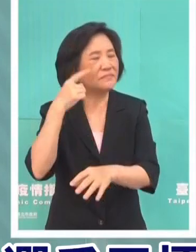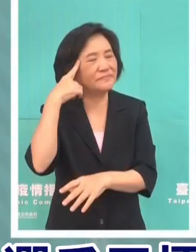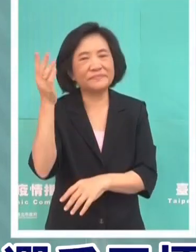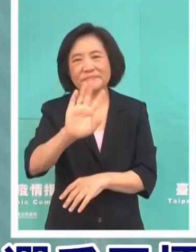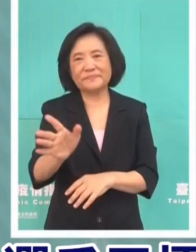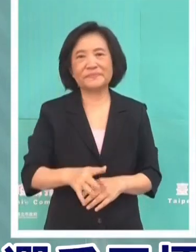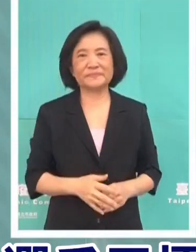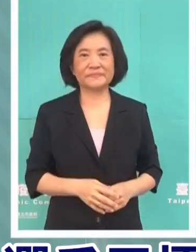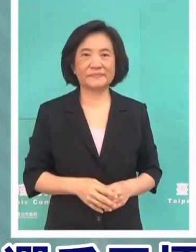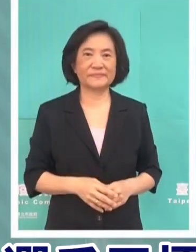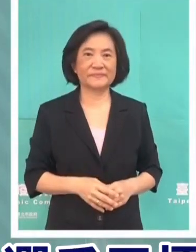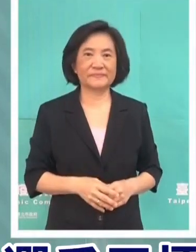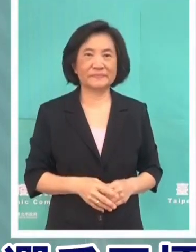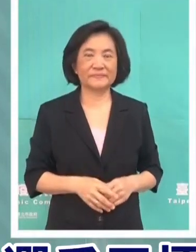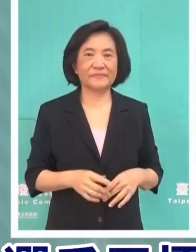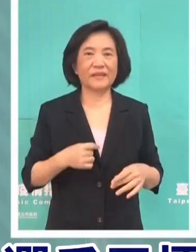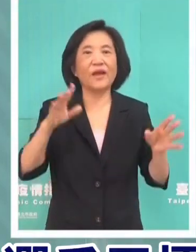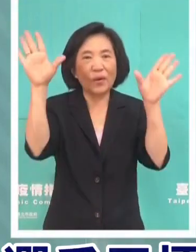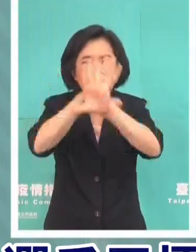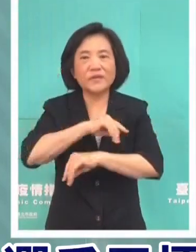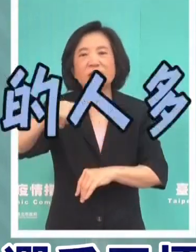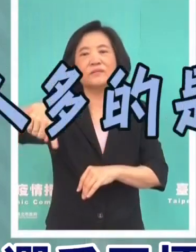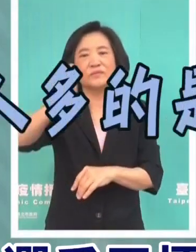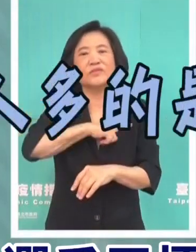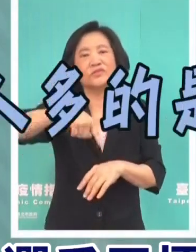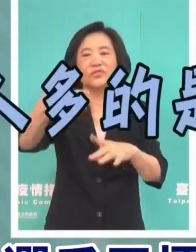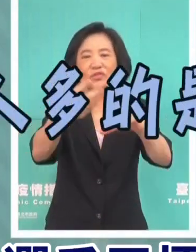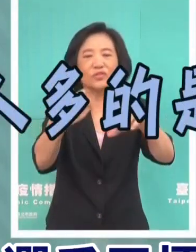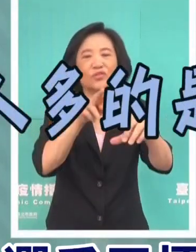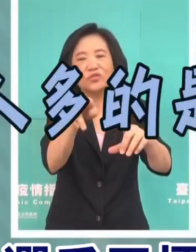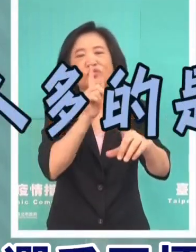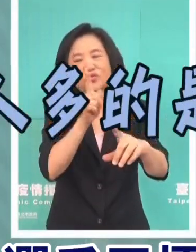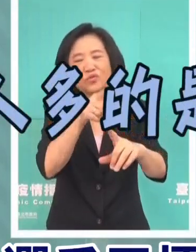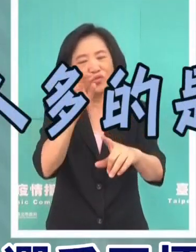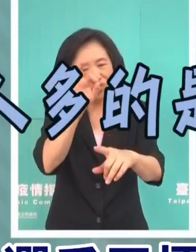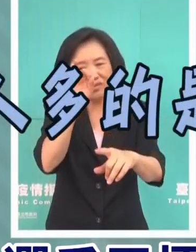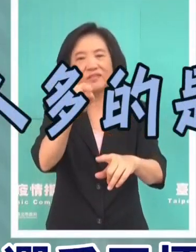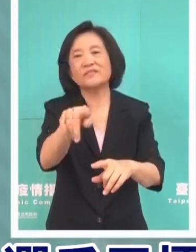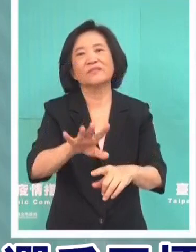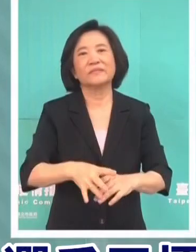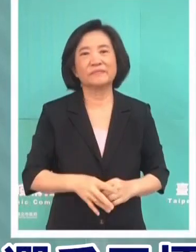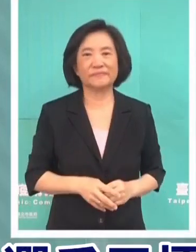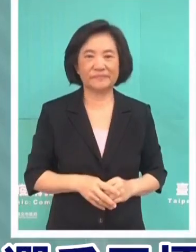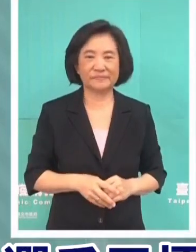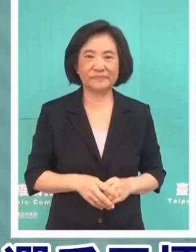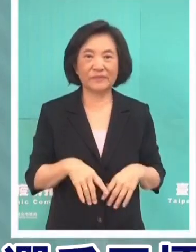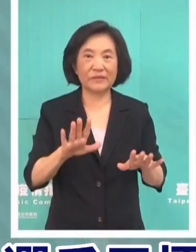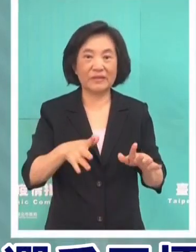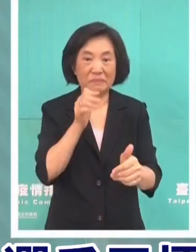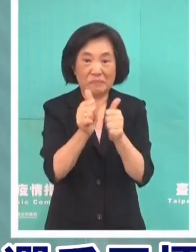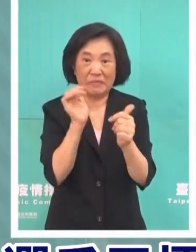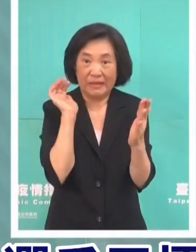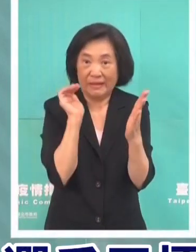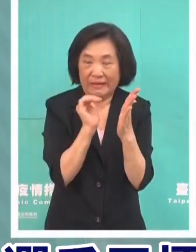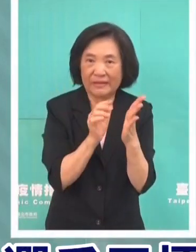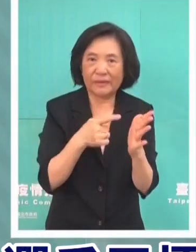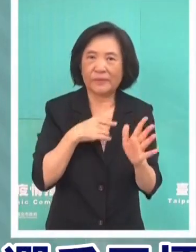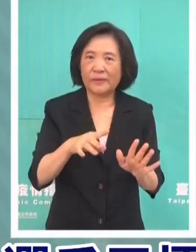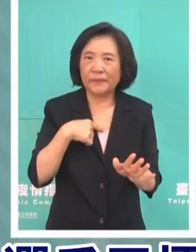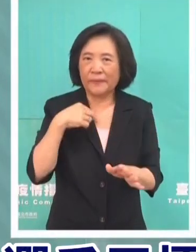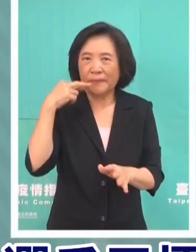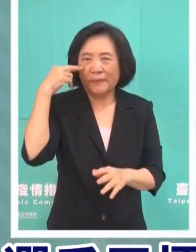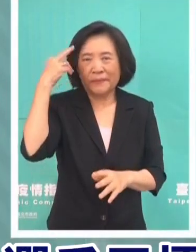为要讲的晚上去看 call in 节目要讲的人多的是了。不过是这样的哦，因为已经快要比赛了，你知道哈，我倒觉得这